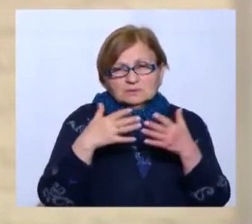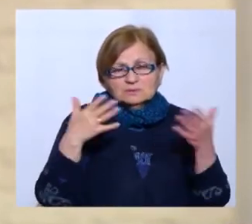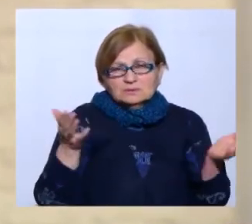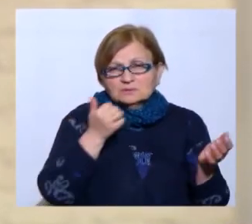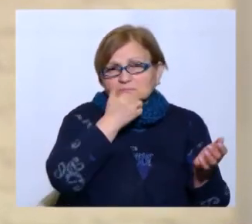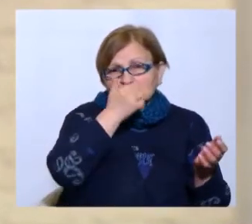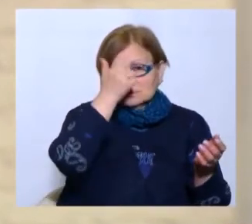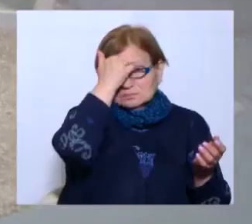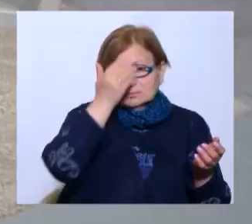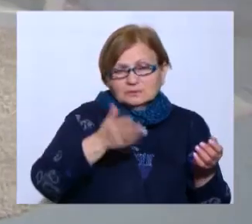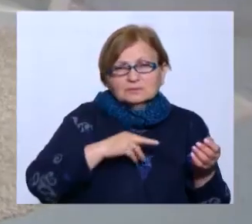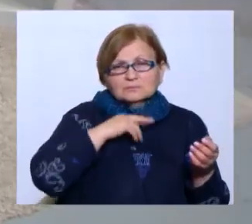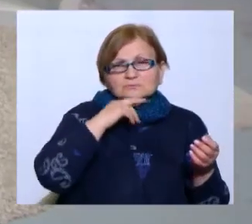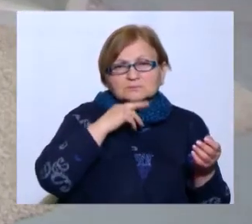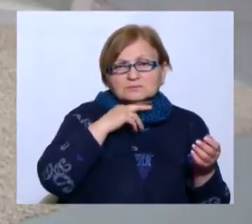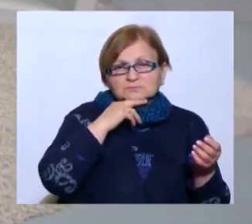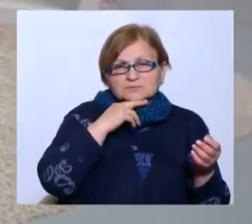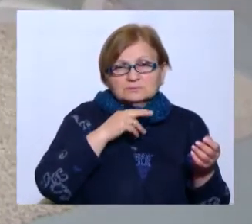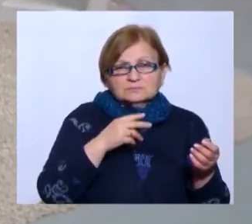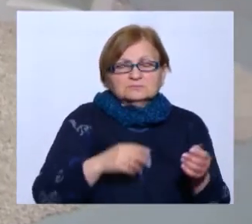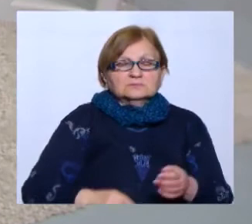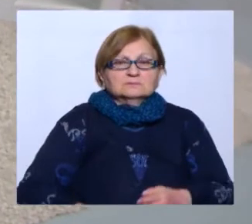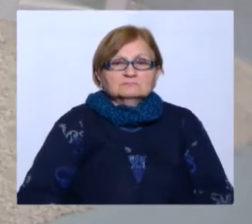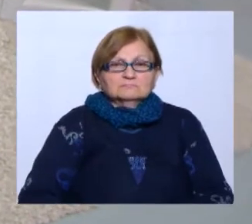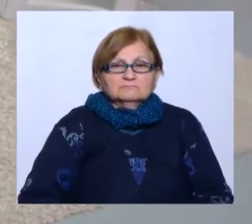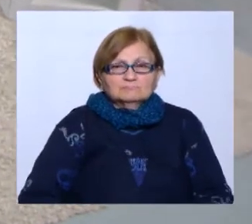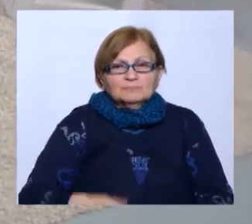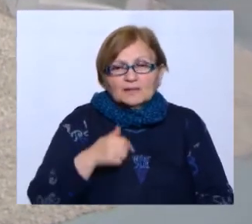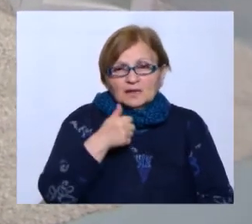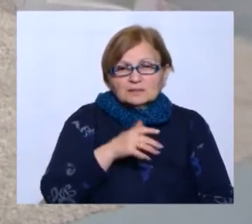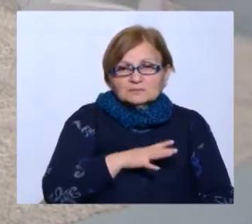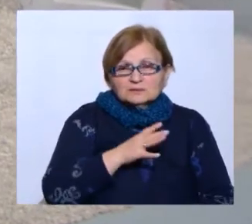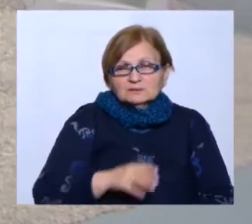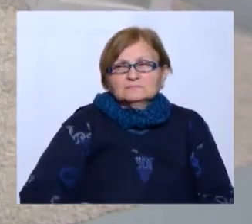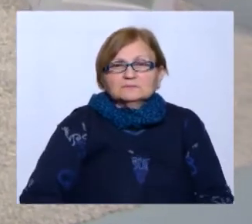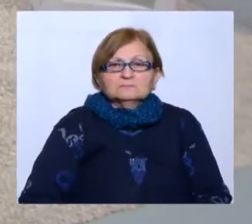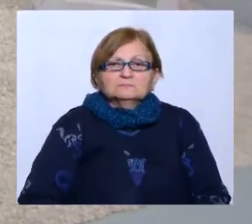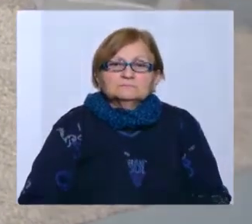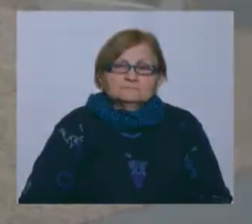მოგახსენოთ ყურადღებით, რომ გვისმენთ. კარგად ბრძანდებოდეთ.